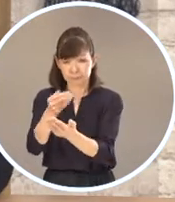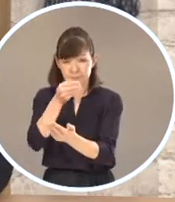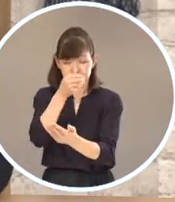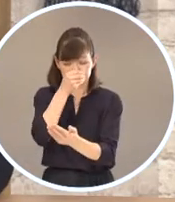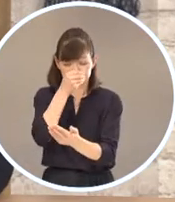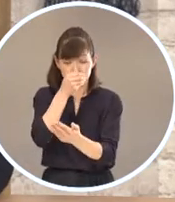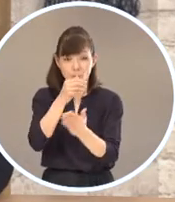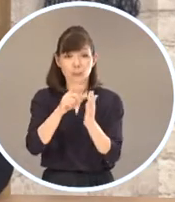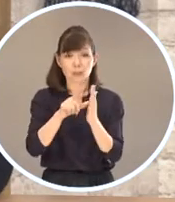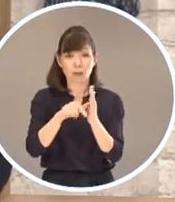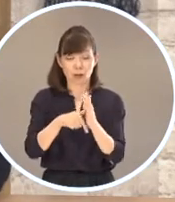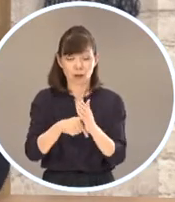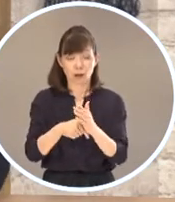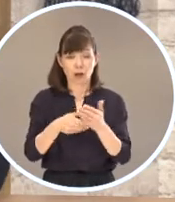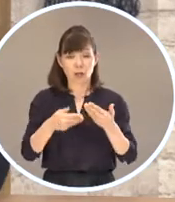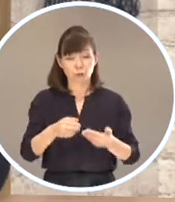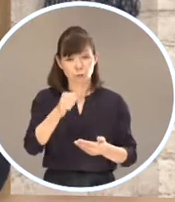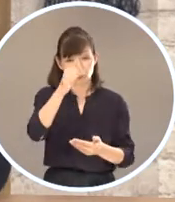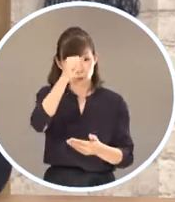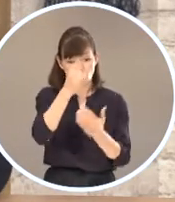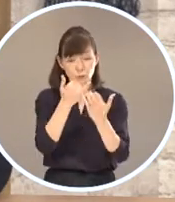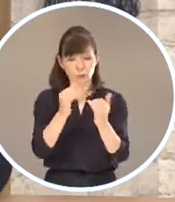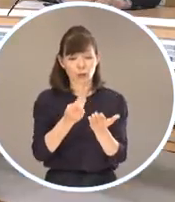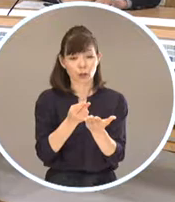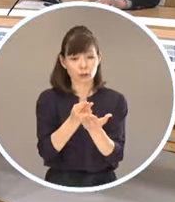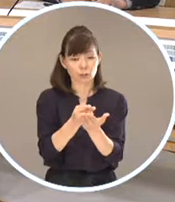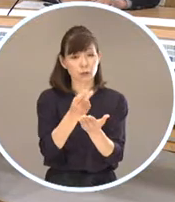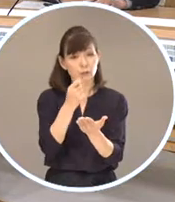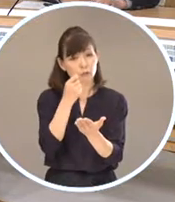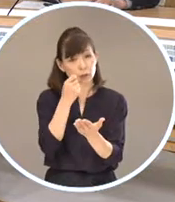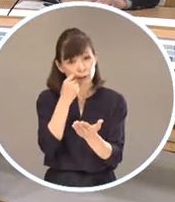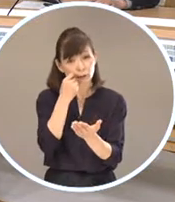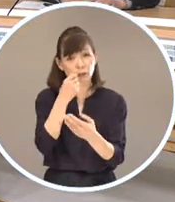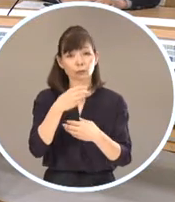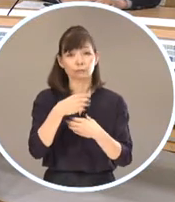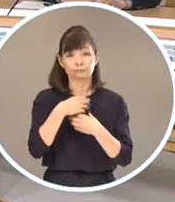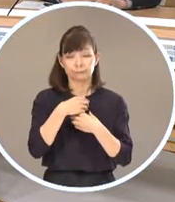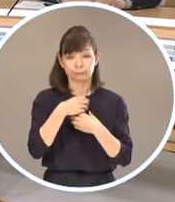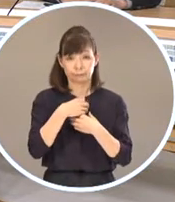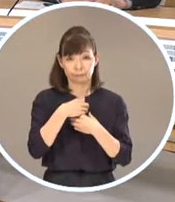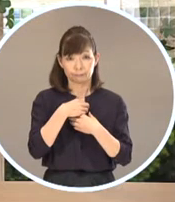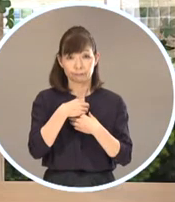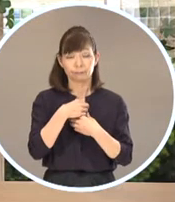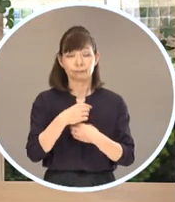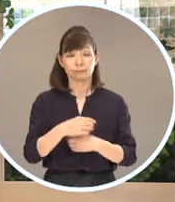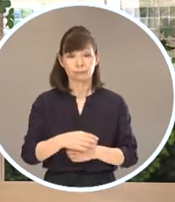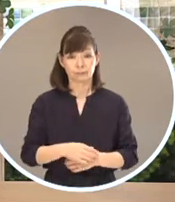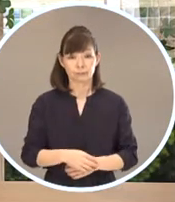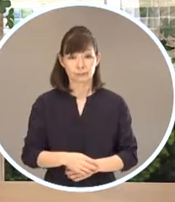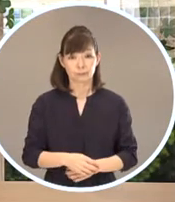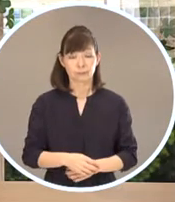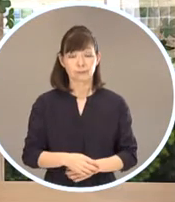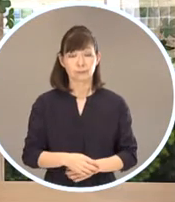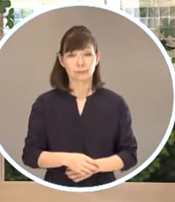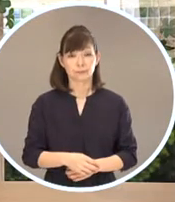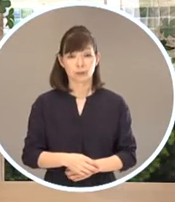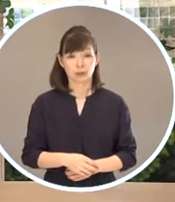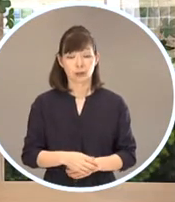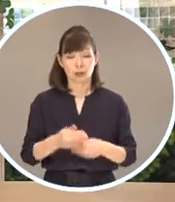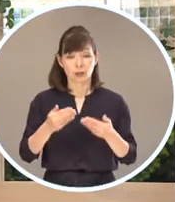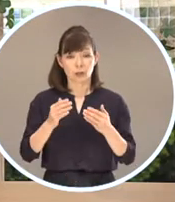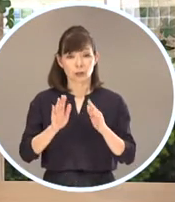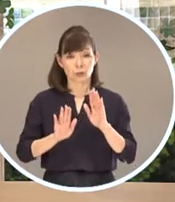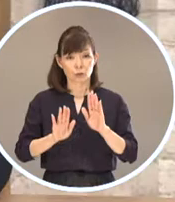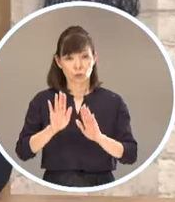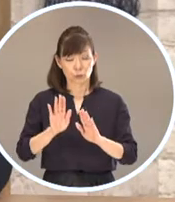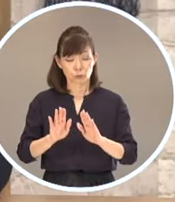てしまうと、重症の方が入院できなくなってしまうなんて、そういうことも懸念されるわけですね。でそこで、軽症者や無症